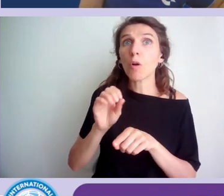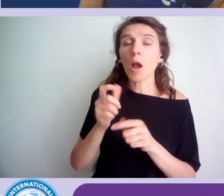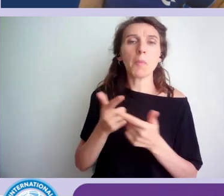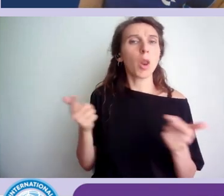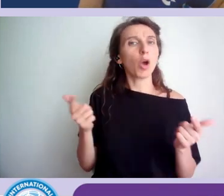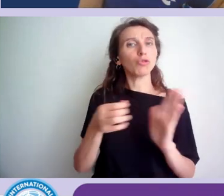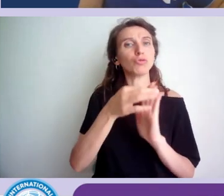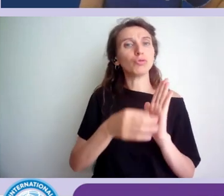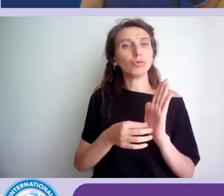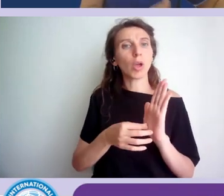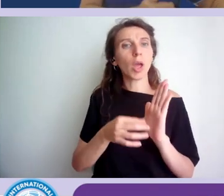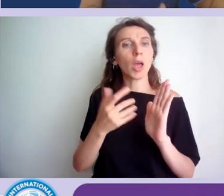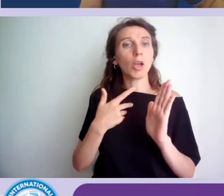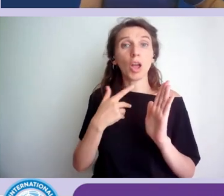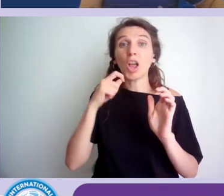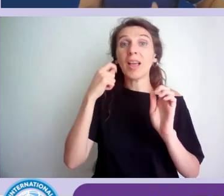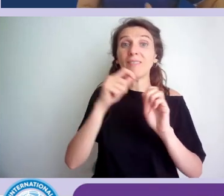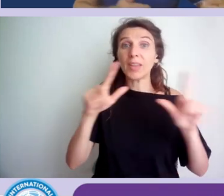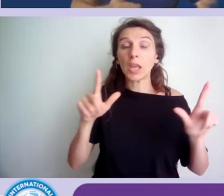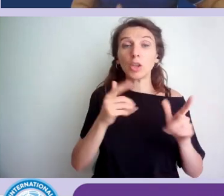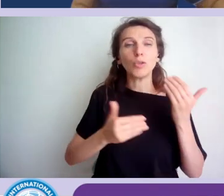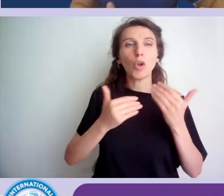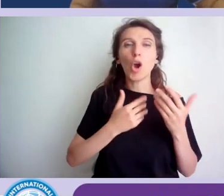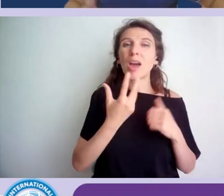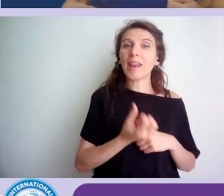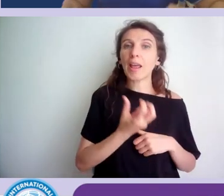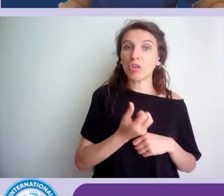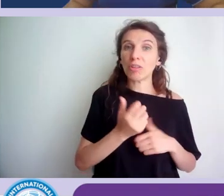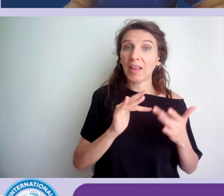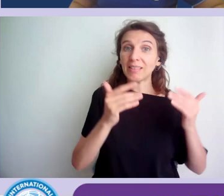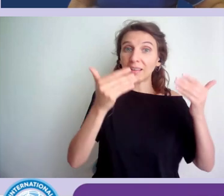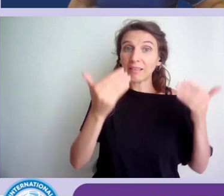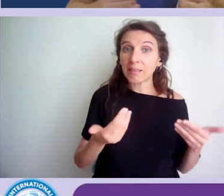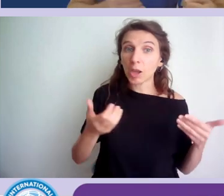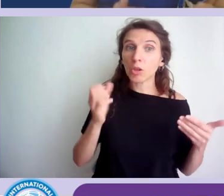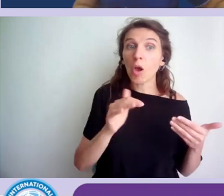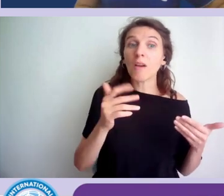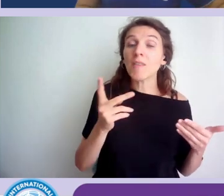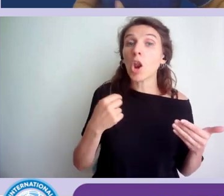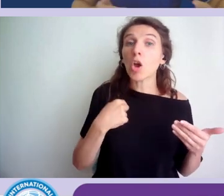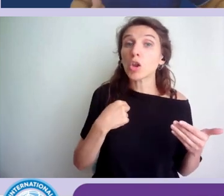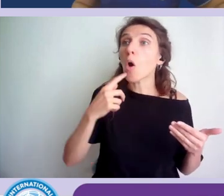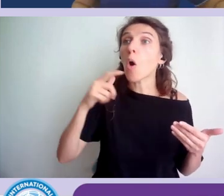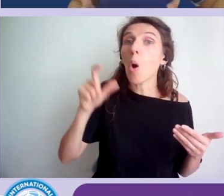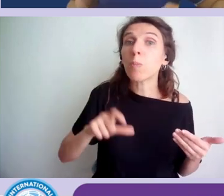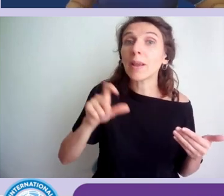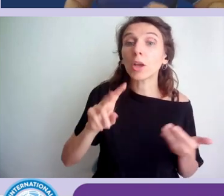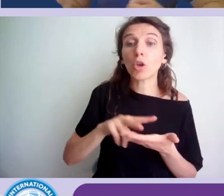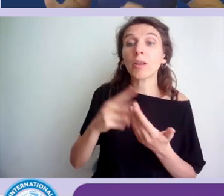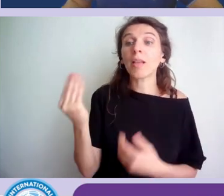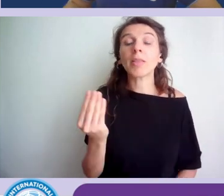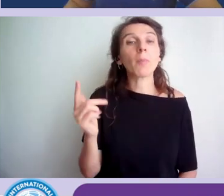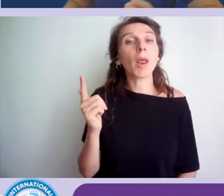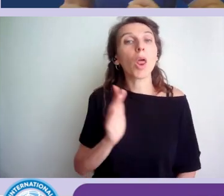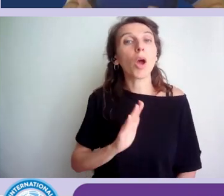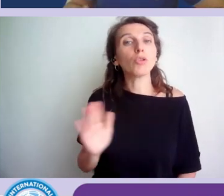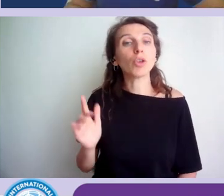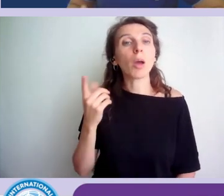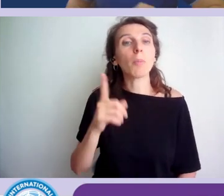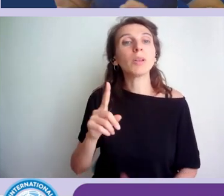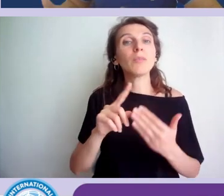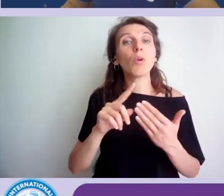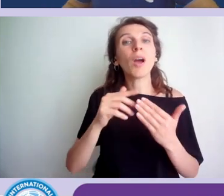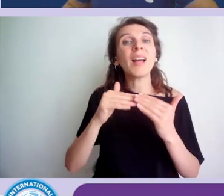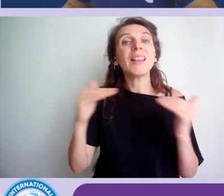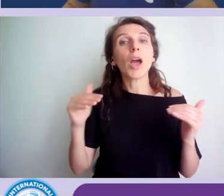Vag Se io c'ho dei video preregistrati dentro un sito non ho l'obbligo di avere l'interprete Lis perché è un